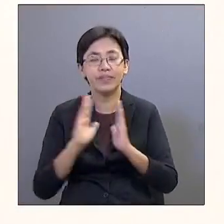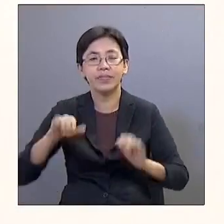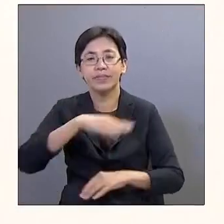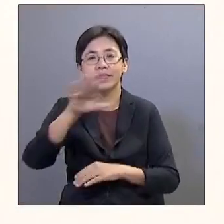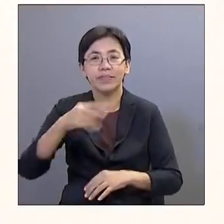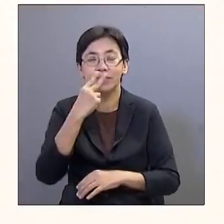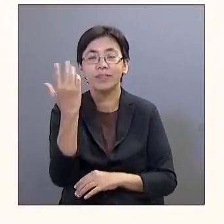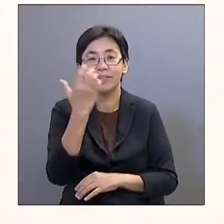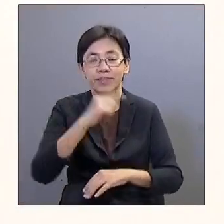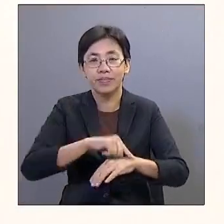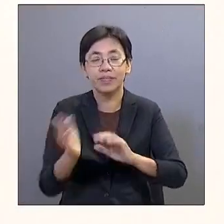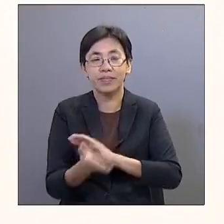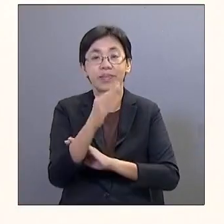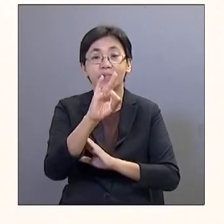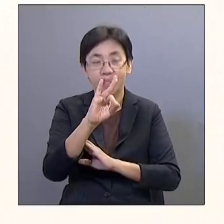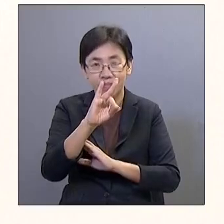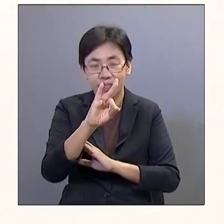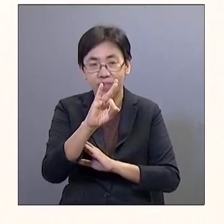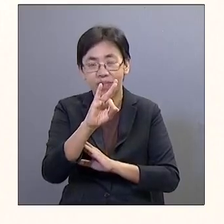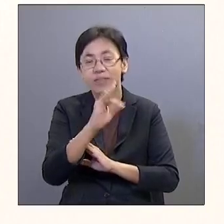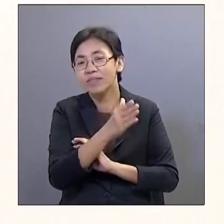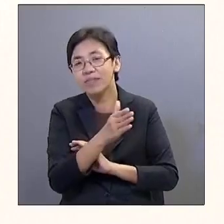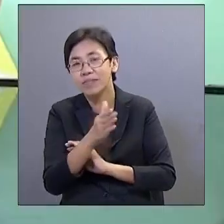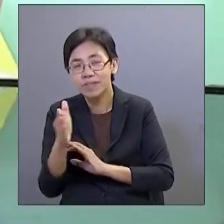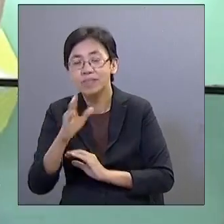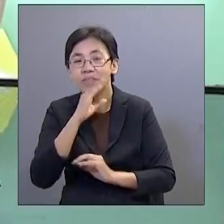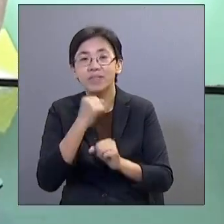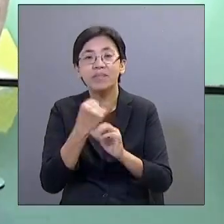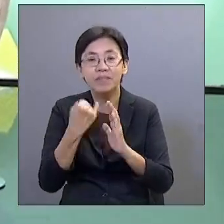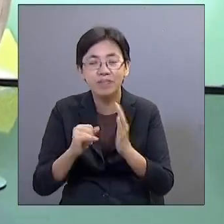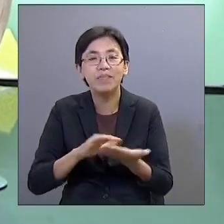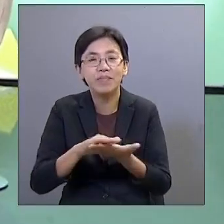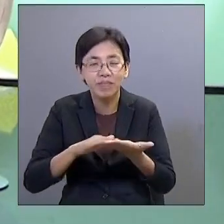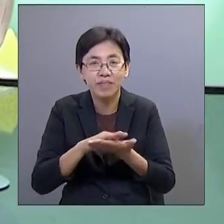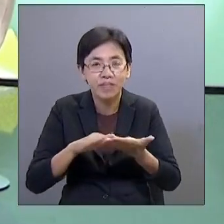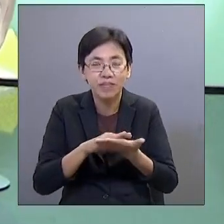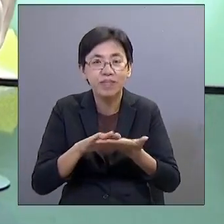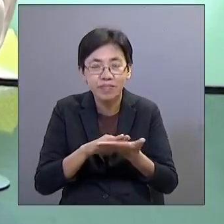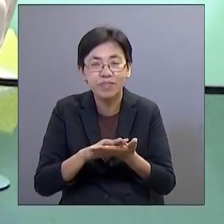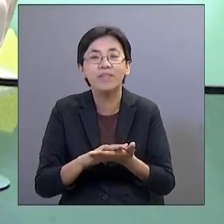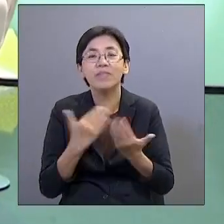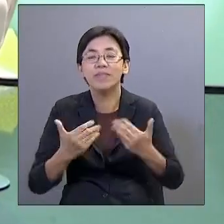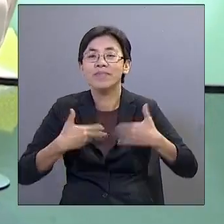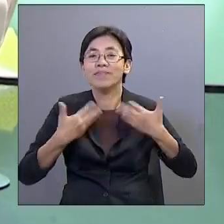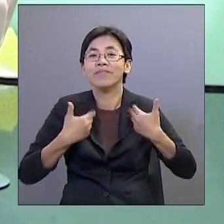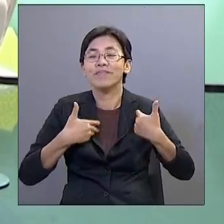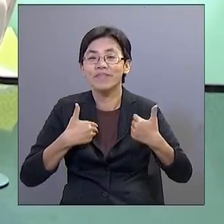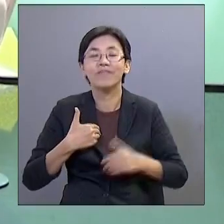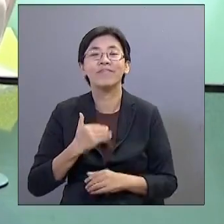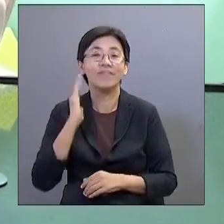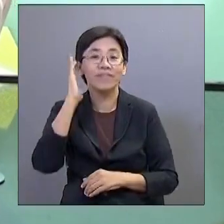ติดตามตั้งแต่ช่วง8โมงเช้าเป็นต้นมานะครับวันนี้ผิดพลาดประการใดทางรายการต้องขออภัยด้วยนะครับนั้นเพื่อความสนุกและความบันเทิงคุณผู้ชมเอ